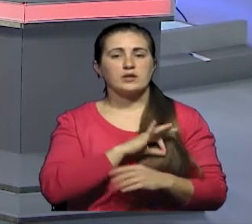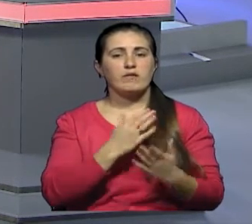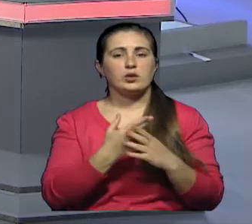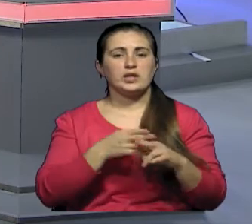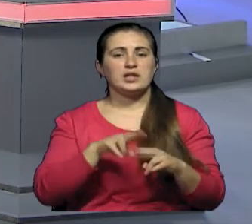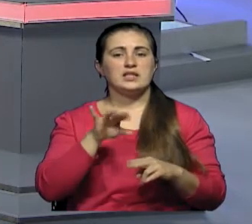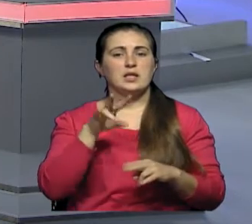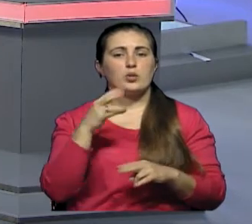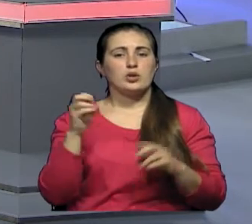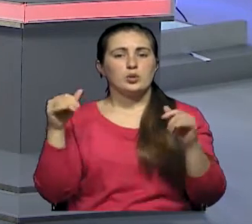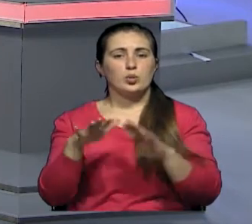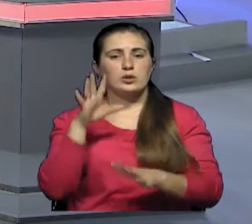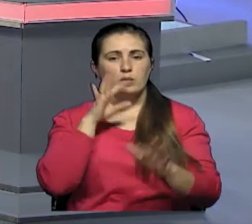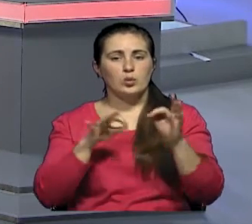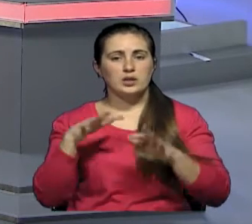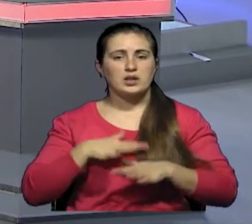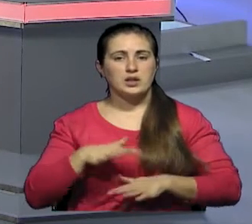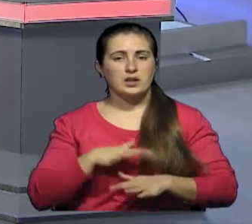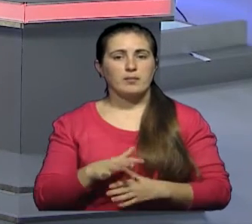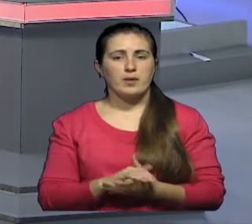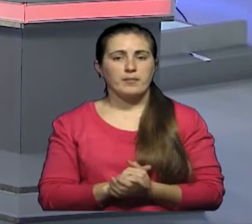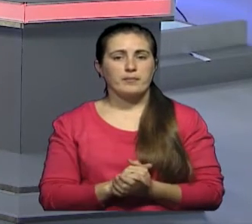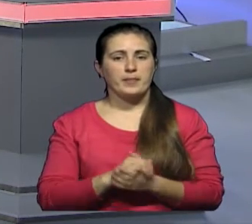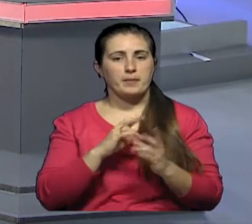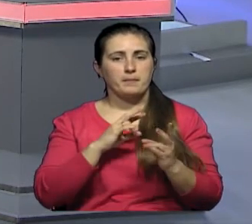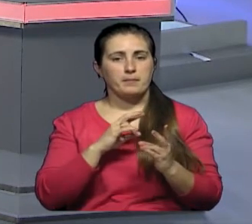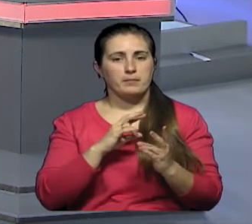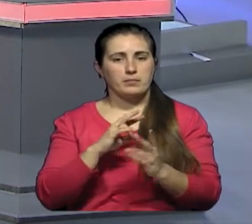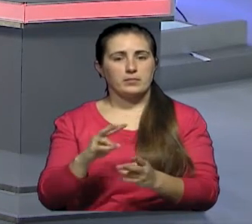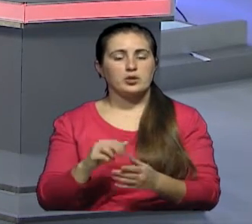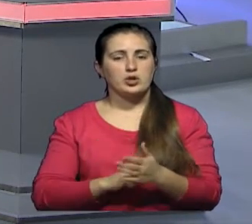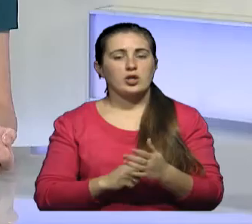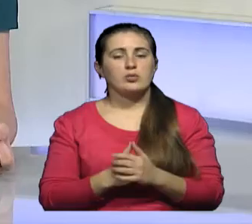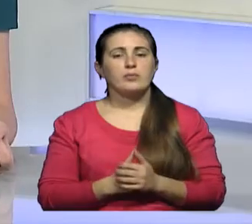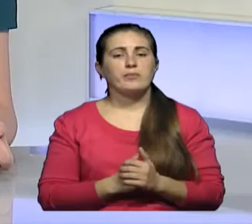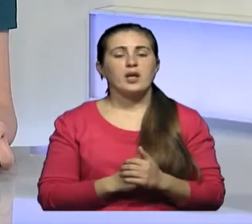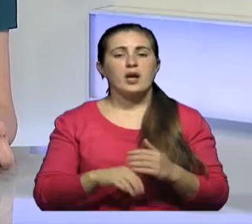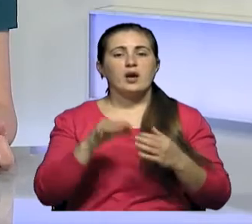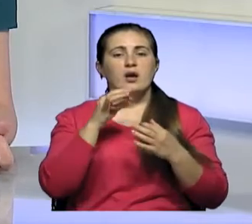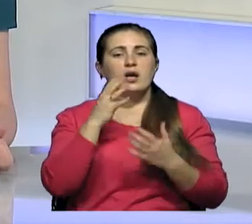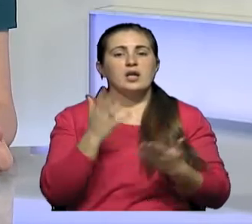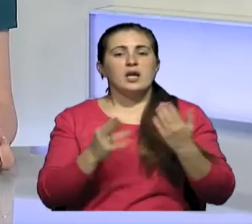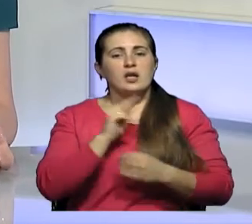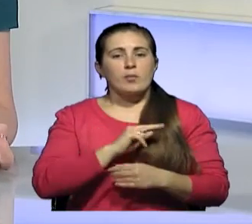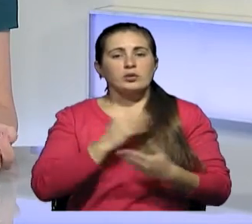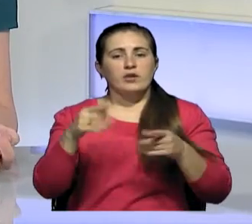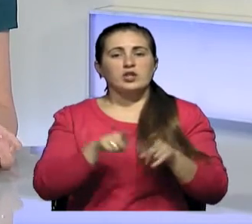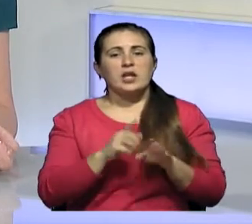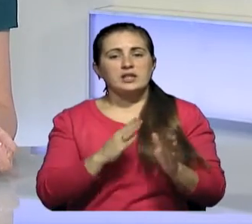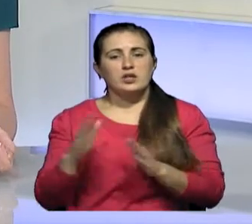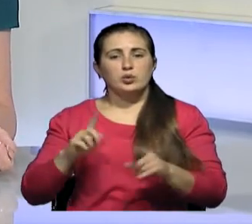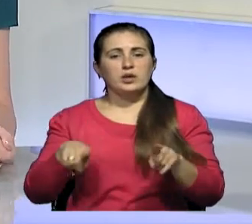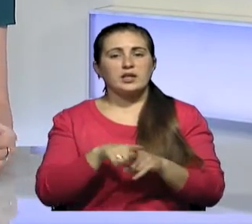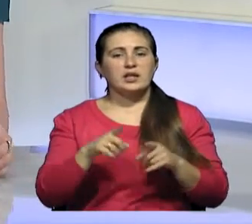дикой нетронутой природе крыма причиняют в любом стиле работа ваша так отлажена что таких